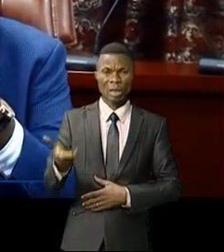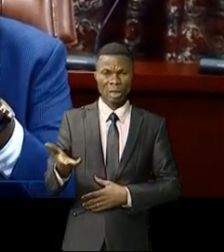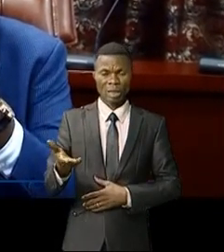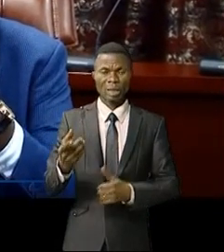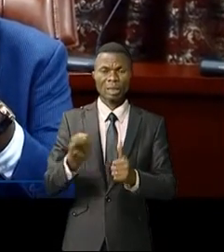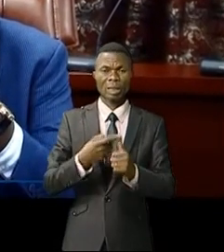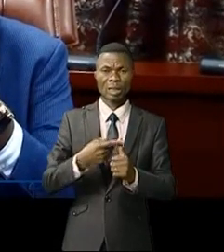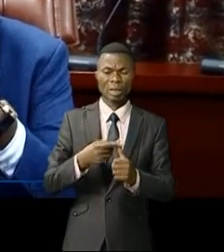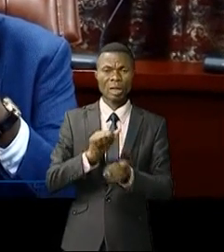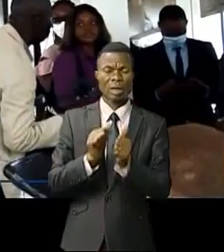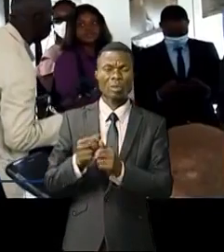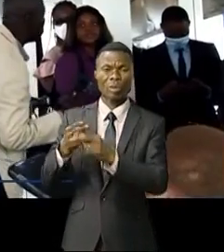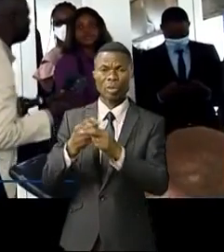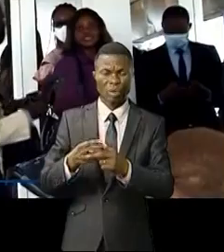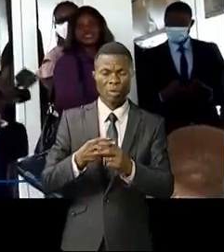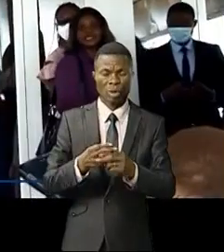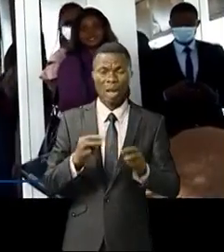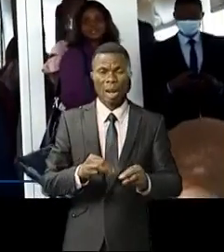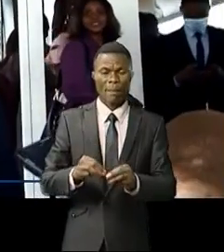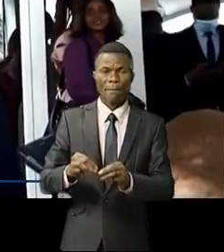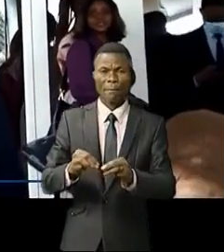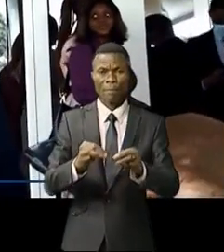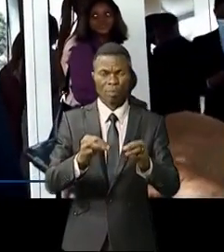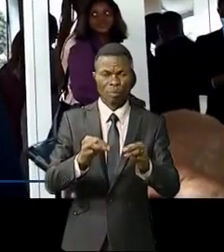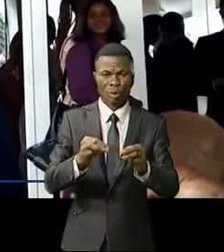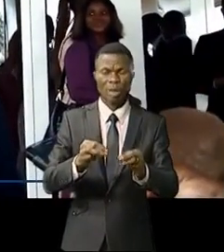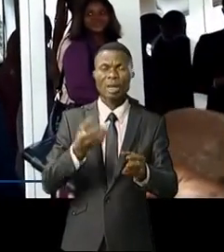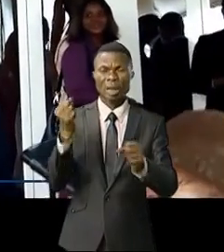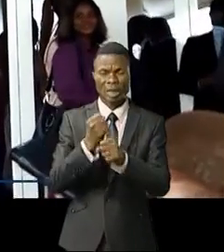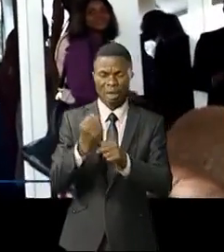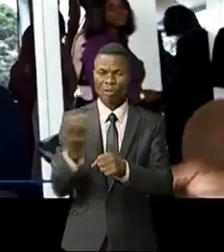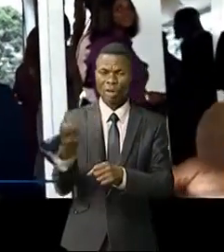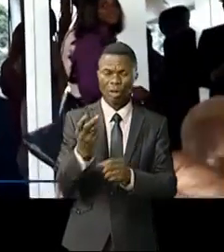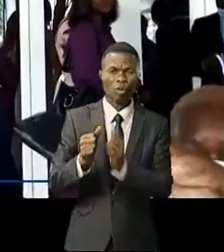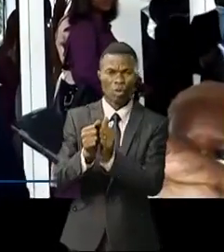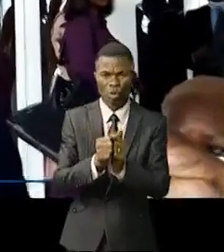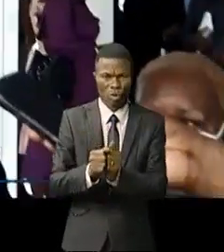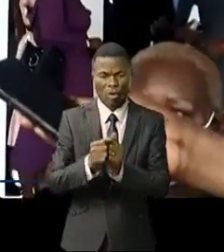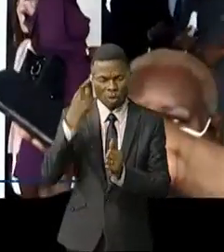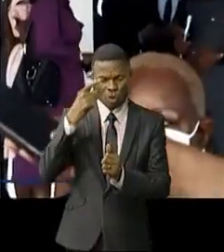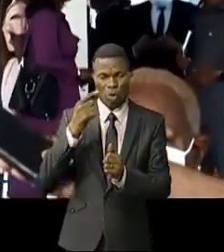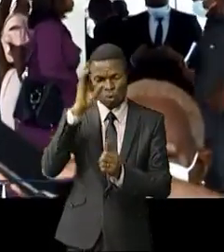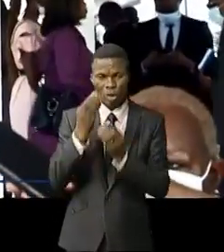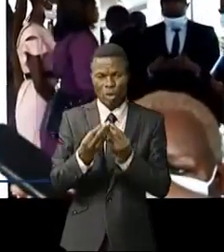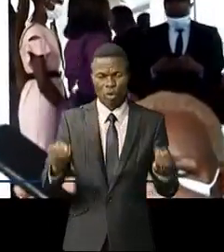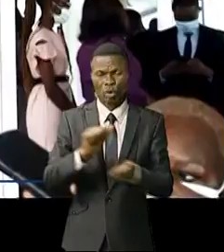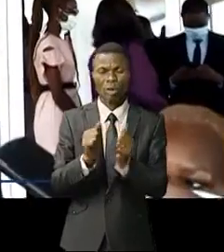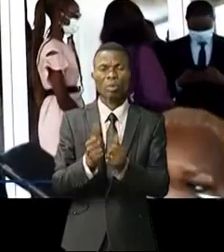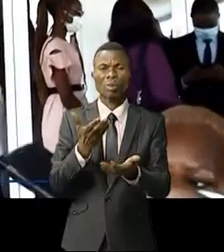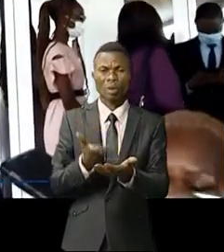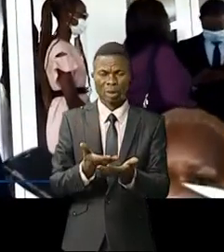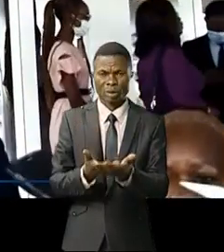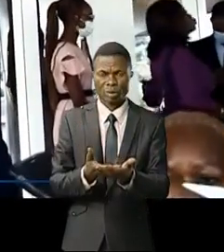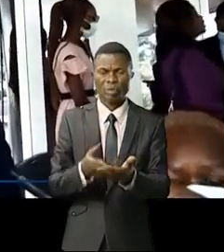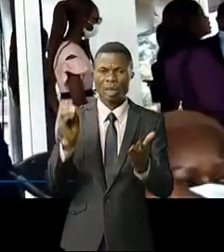notamment des défis de sécurité et la manière dont nous pouvons travailler ensemble pour surmonter ces défis. Nous